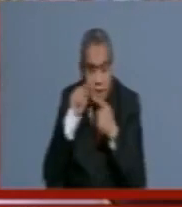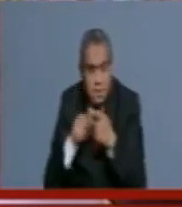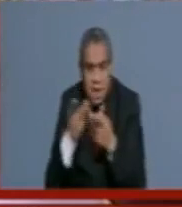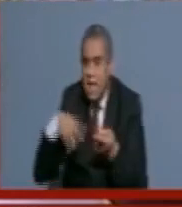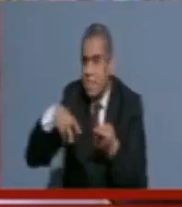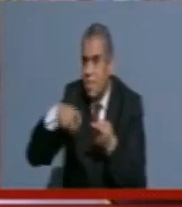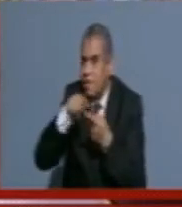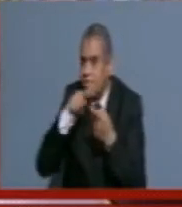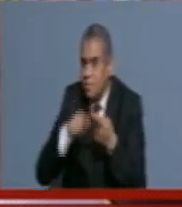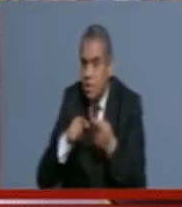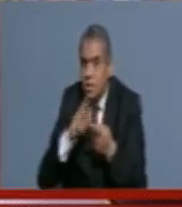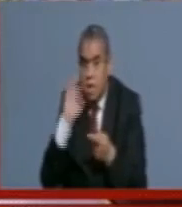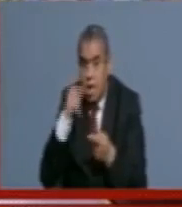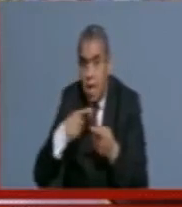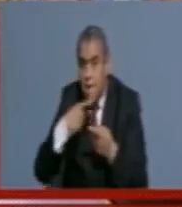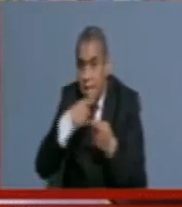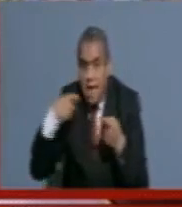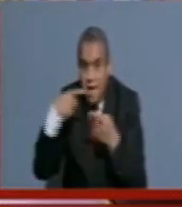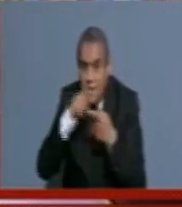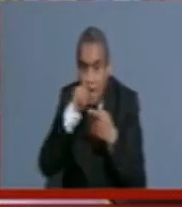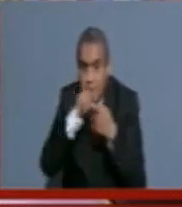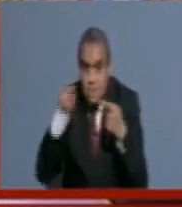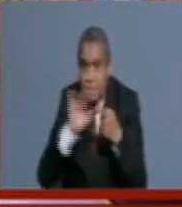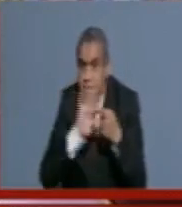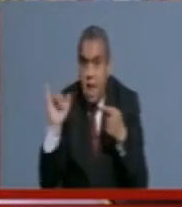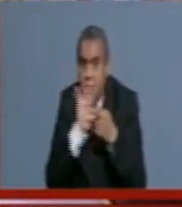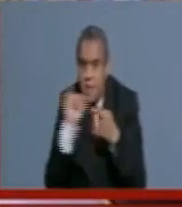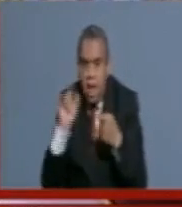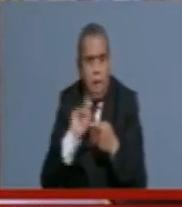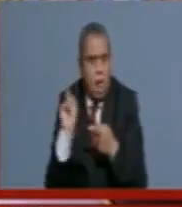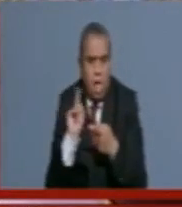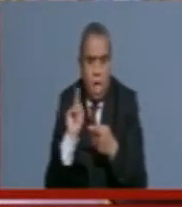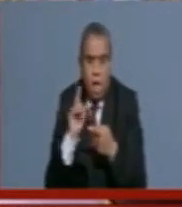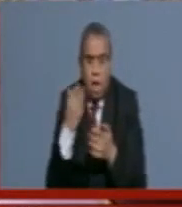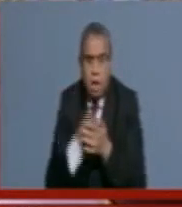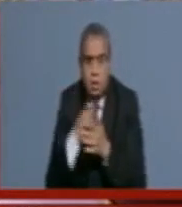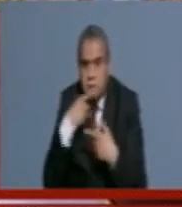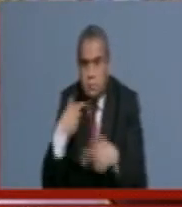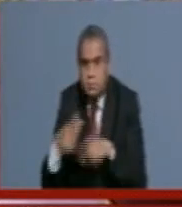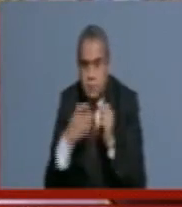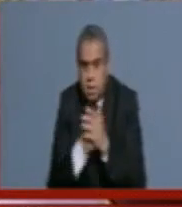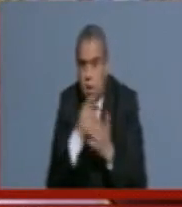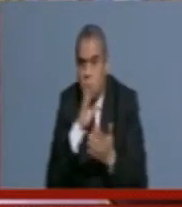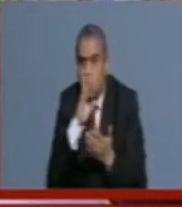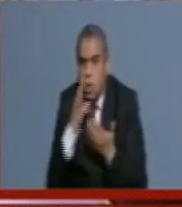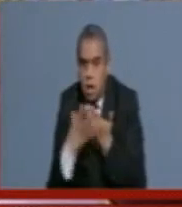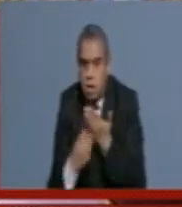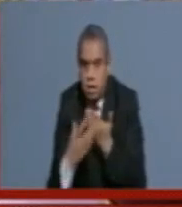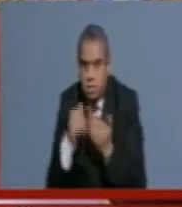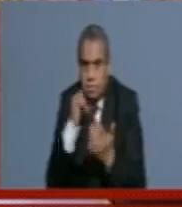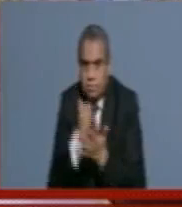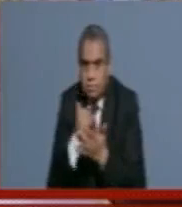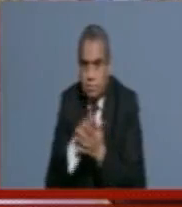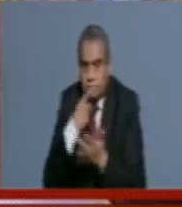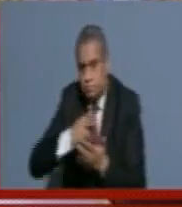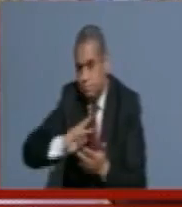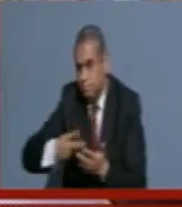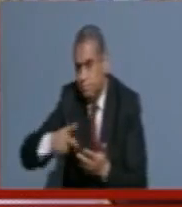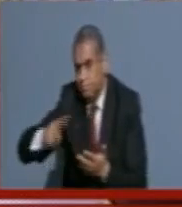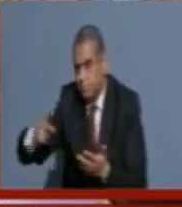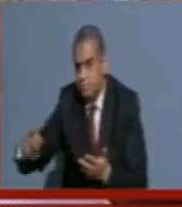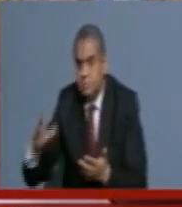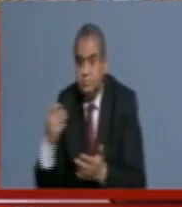ما بطبعش 100%. وبالتالي بعمل استراتيجيه توزيع للورق بنسب مختلفه، النسب